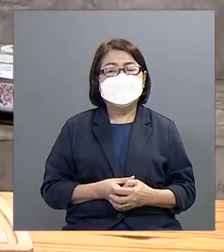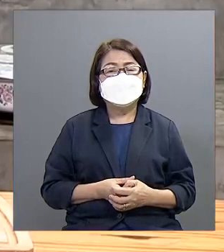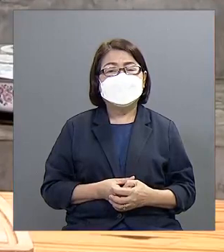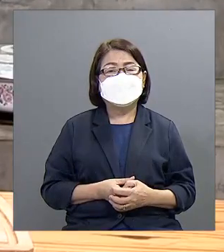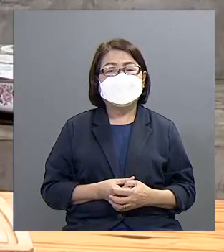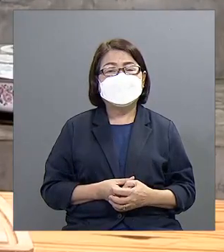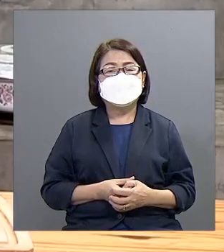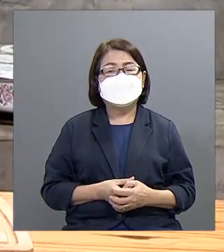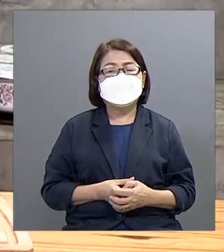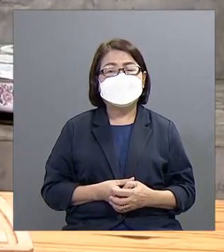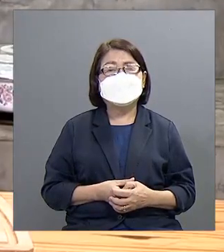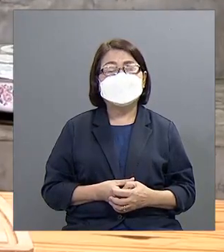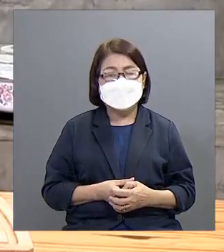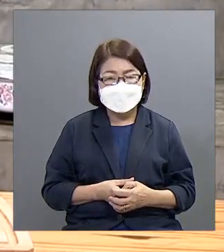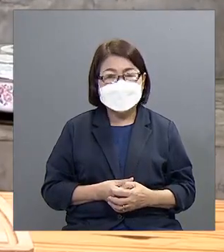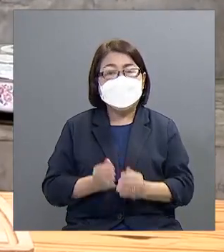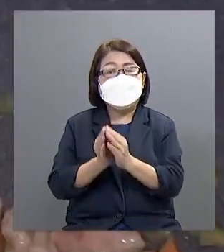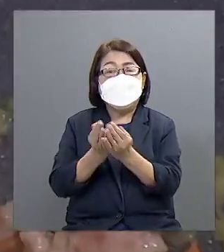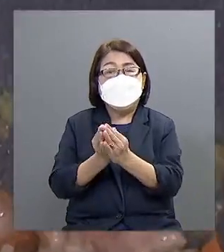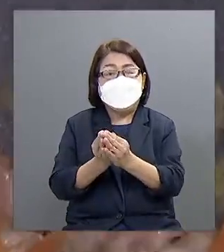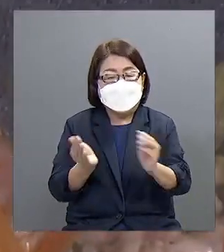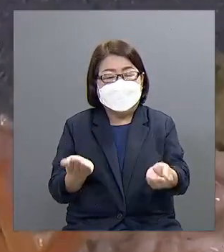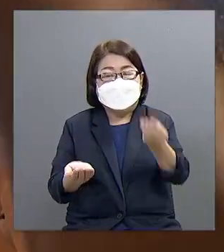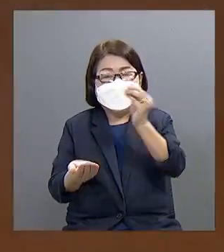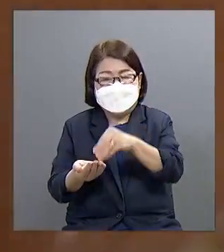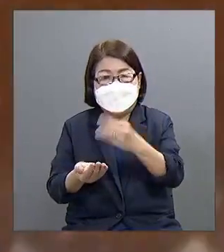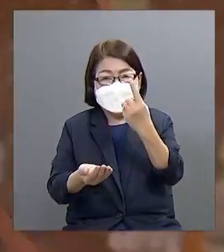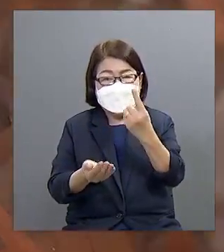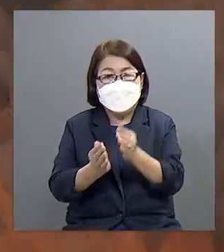ปรุงรสด้วยน้ำมันหอยประมาณ1ช้อนโต๊ะนะคะ